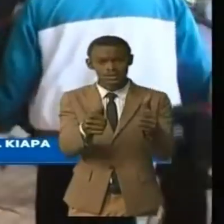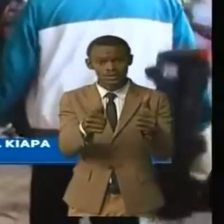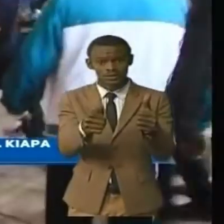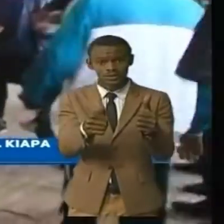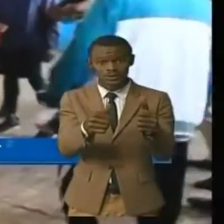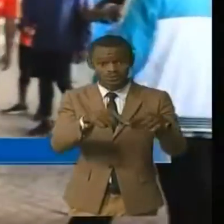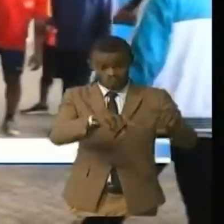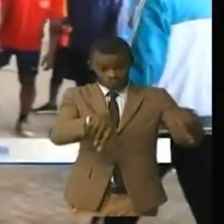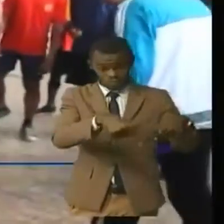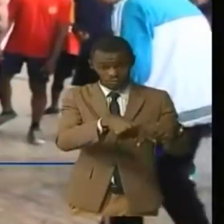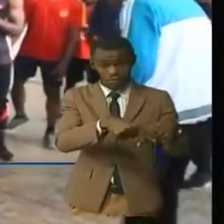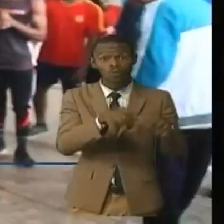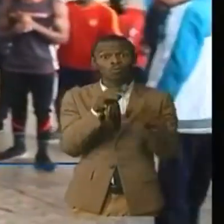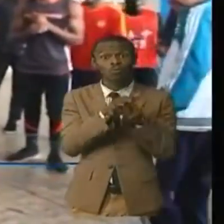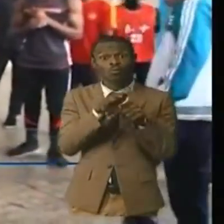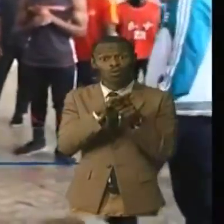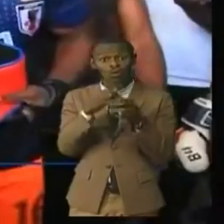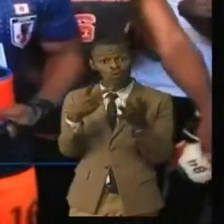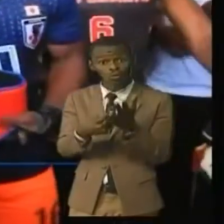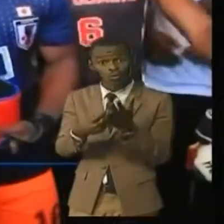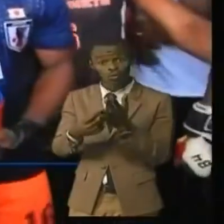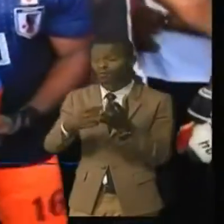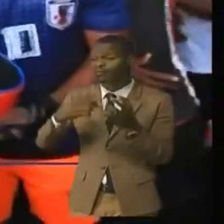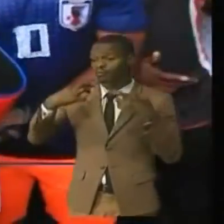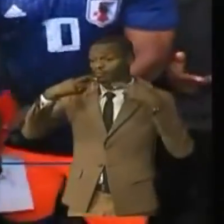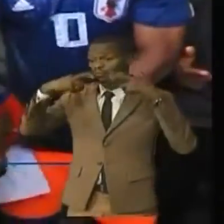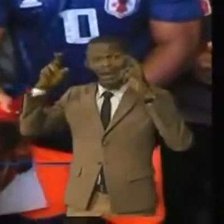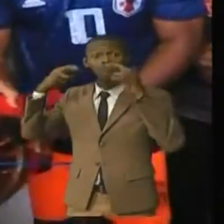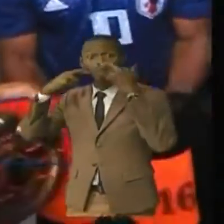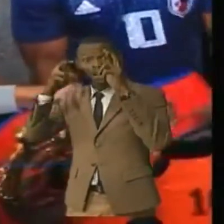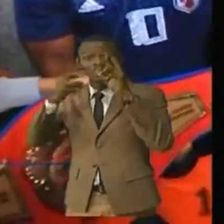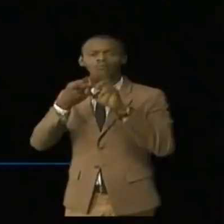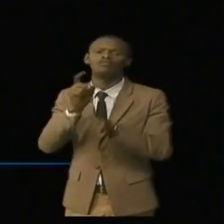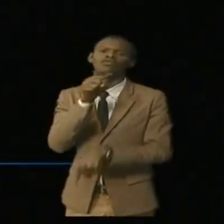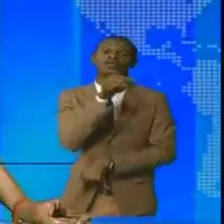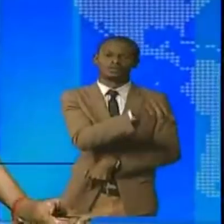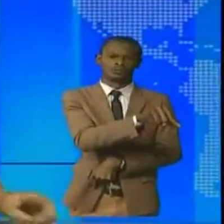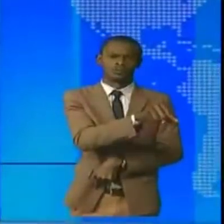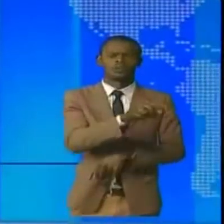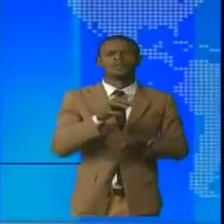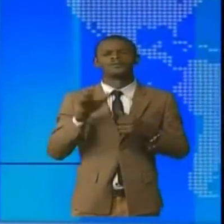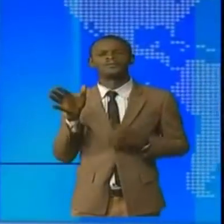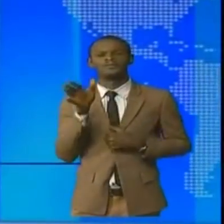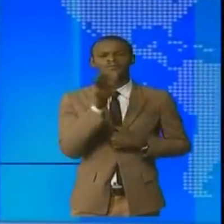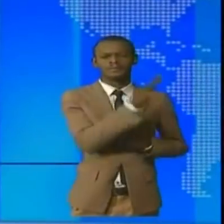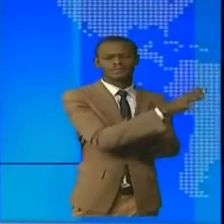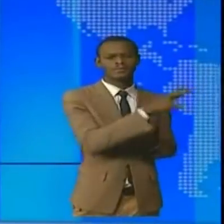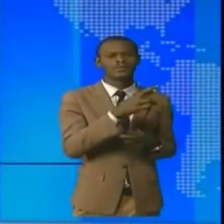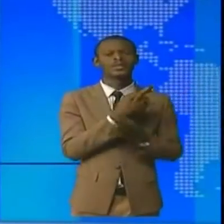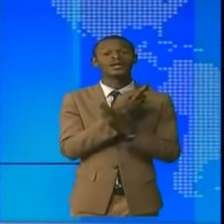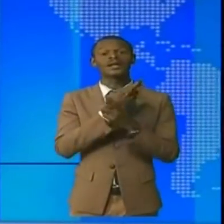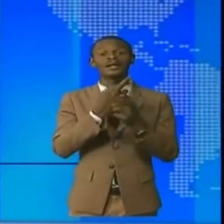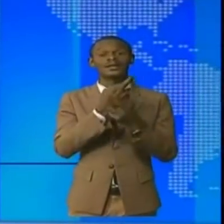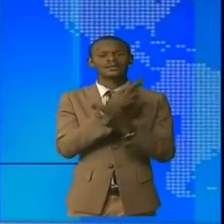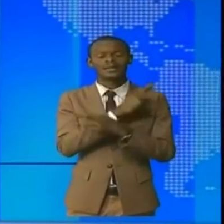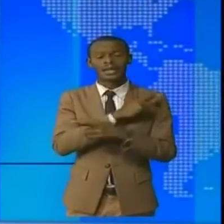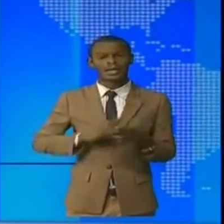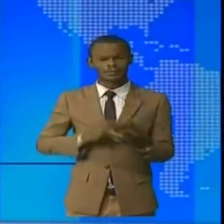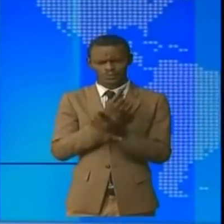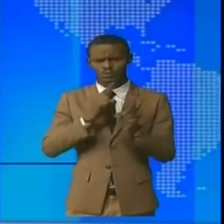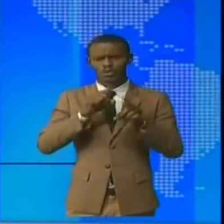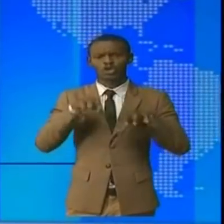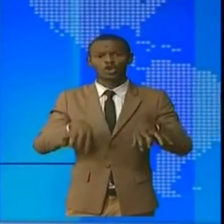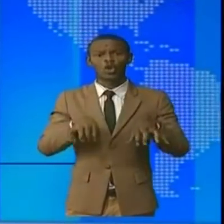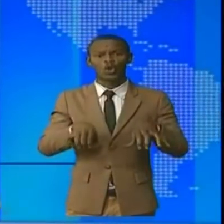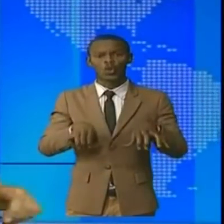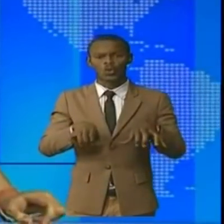un bon nombre d'athlètes dans les différentes disciplines sportives. La République démocratique du Congo a fait des progrès dans le